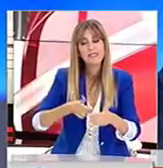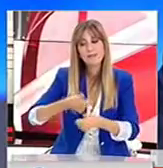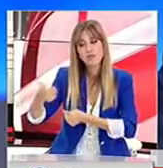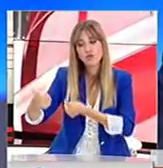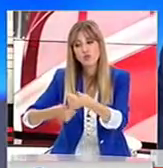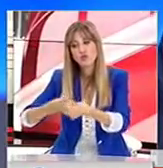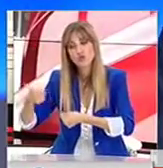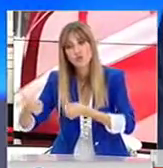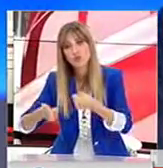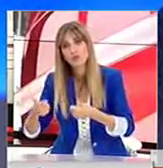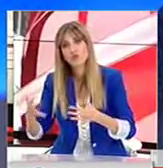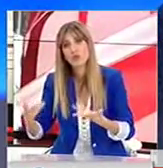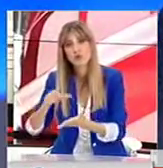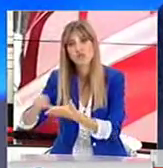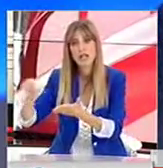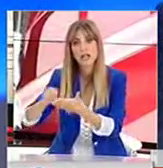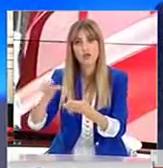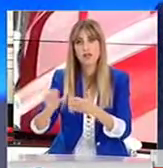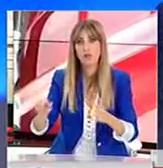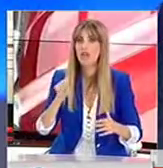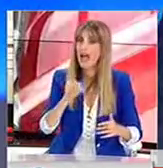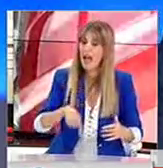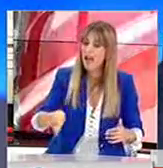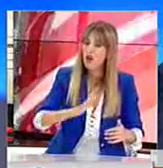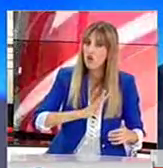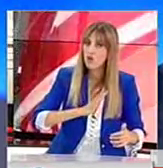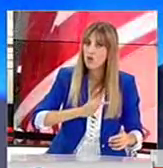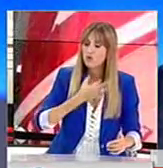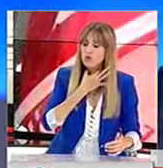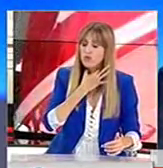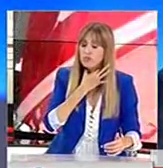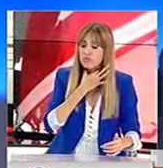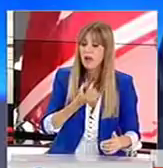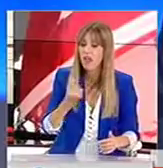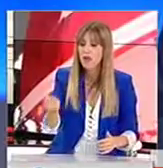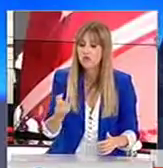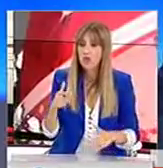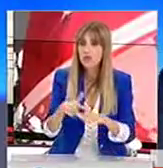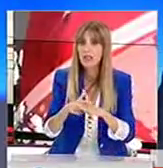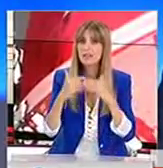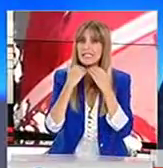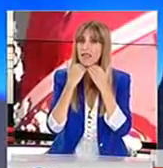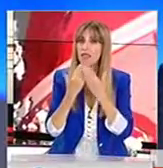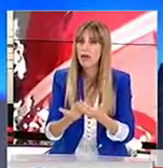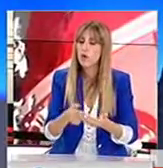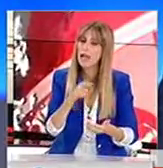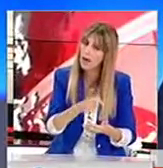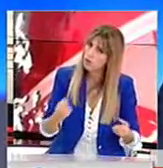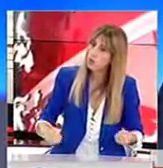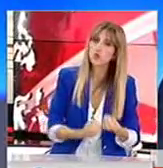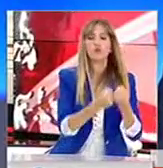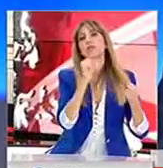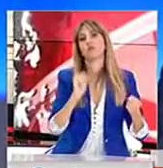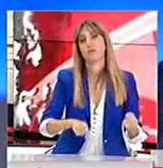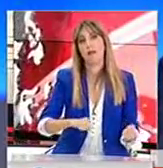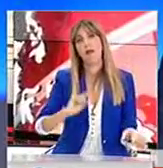αλλά όχι τους στρατηγικούς κακοπληρωτές, όπως γινόταν μέχρι σήμερα δυστυχώς και με ευθύνη των τραπεζών. Συνεπώς δεν